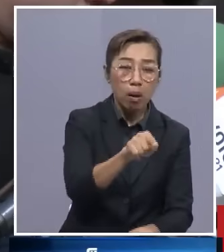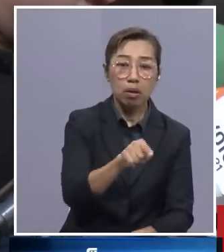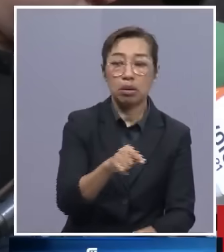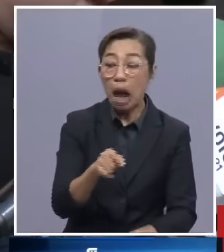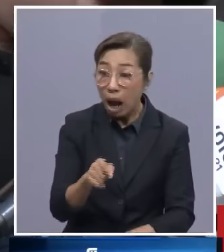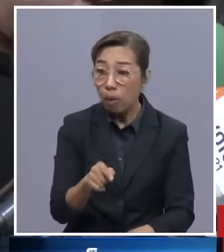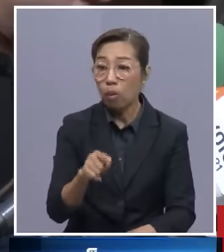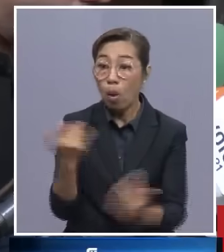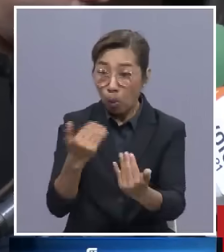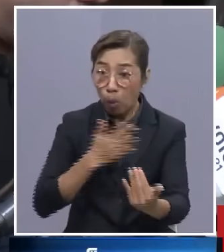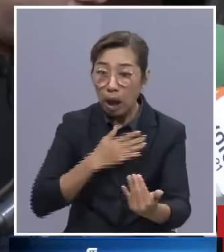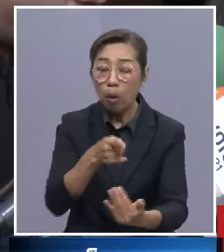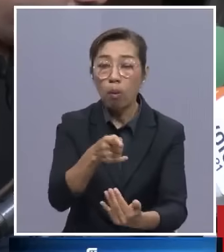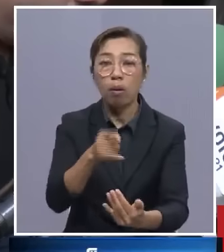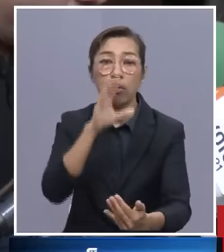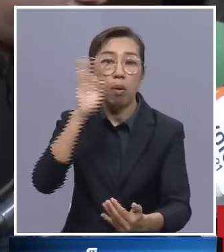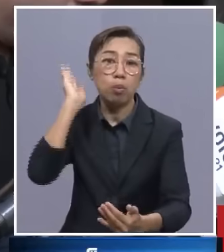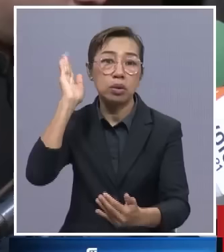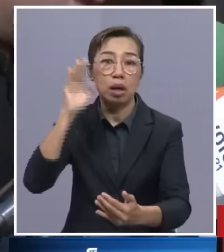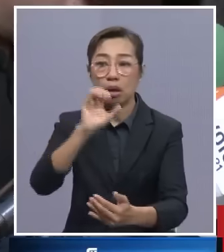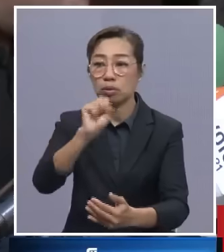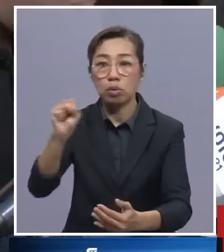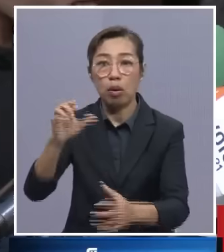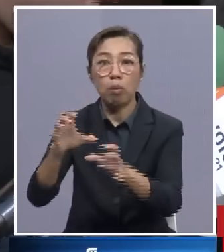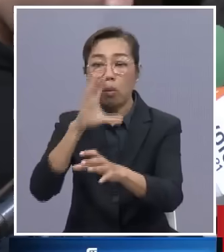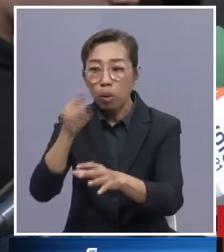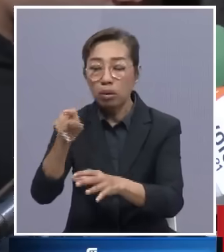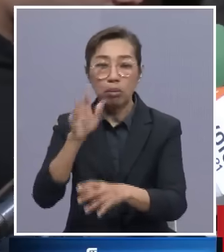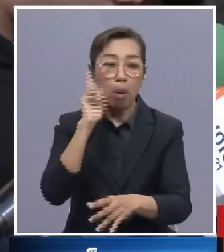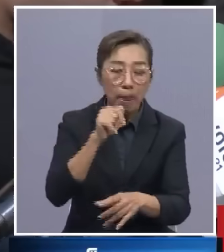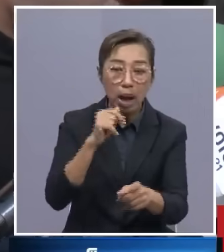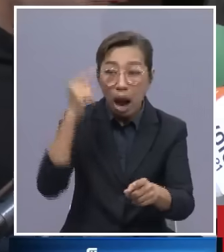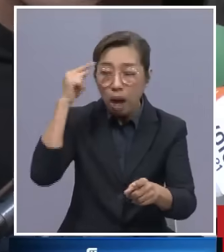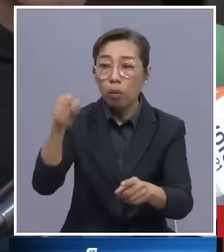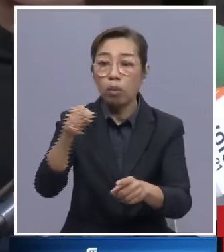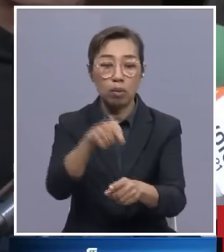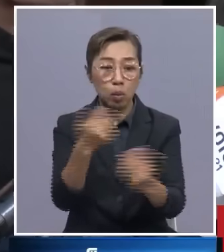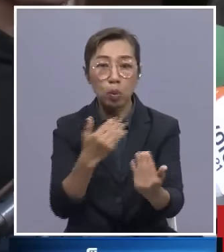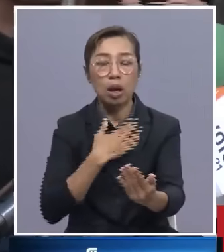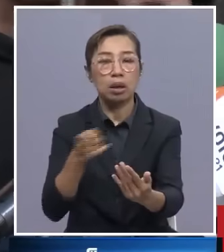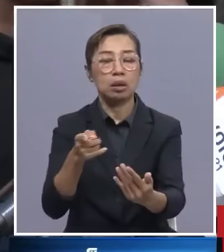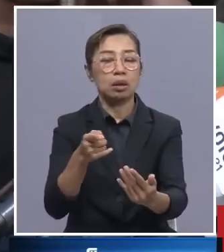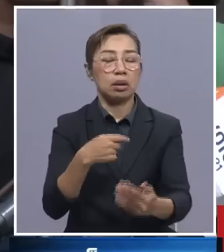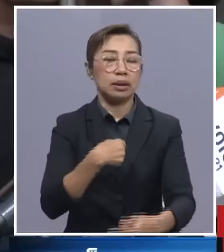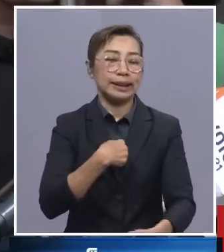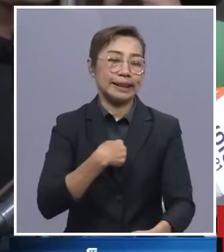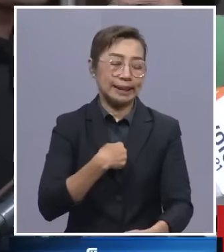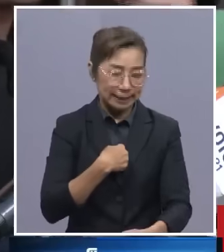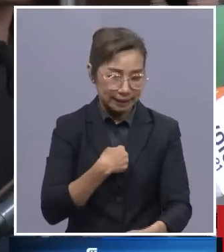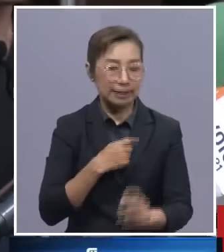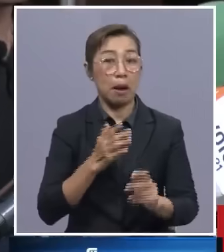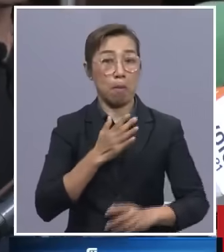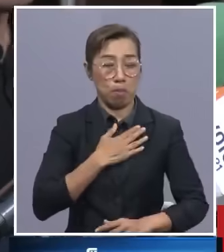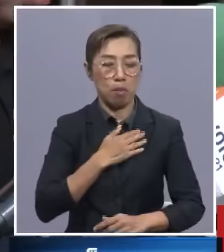หายในกรณีนี้แล้วเขาก็เอ่อผมก็ได้ไปเข้าพบกับครอบครัวของผู้เสีย